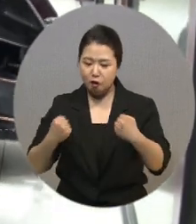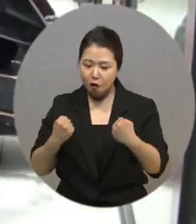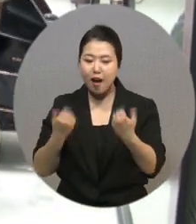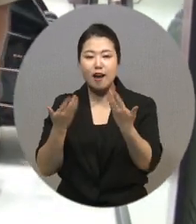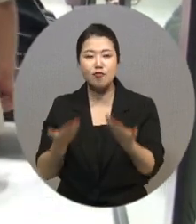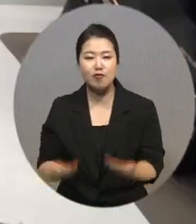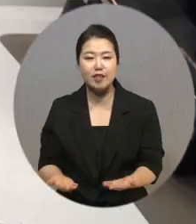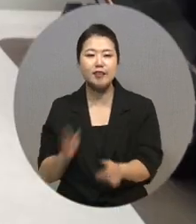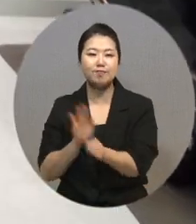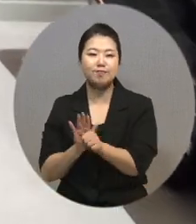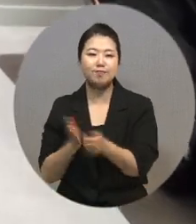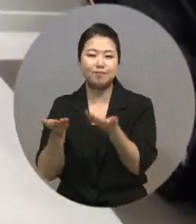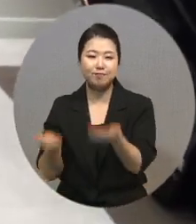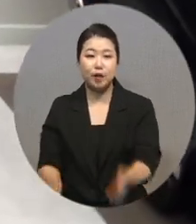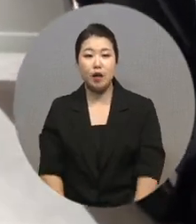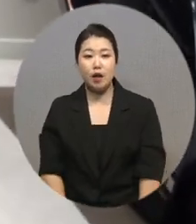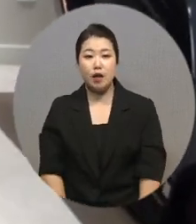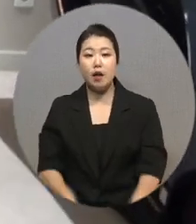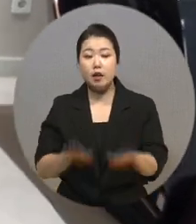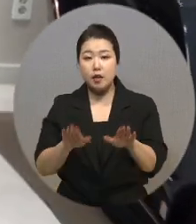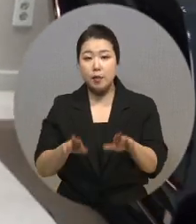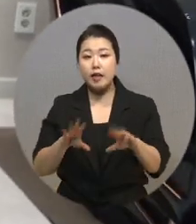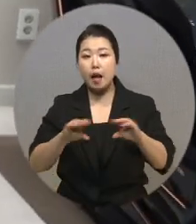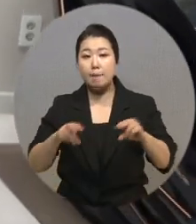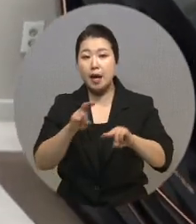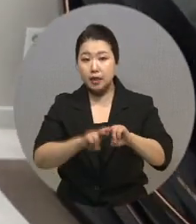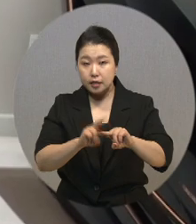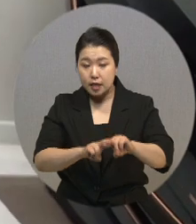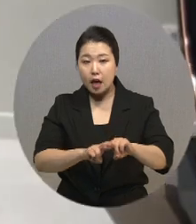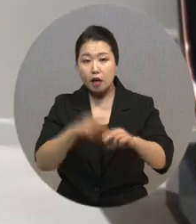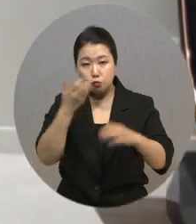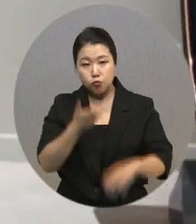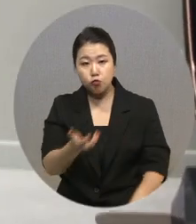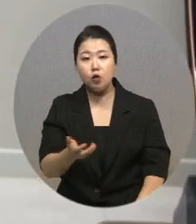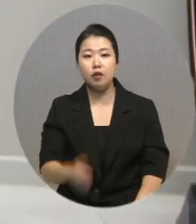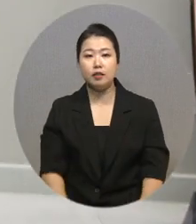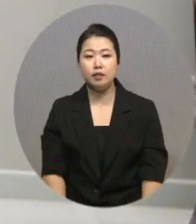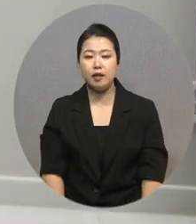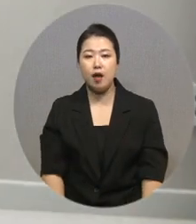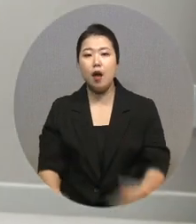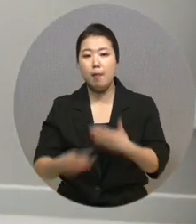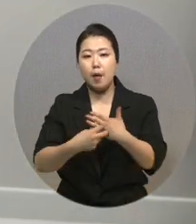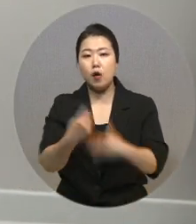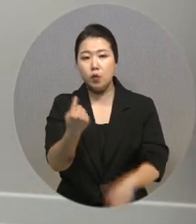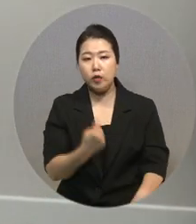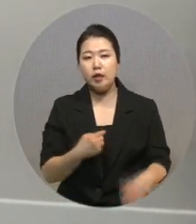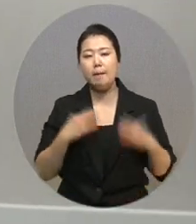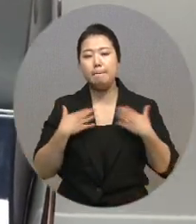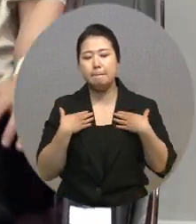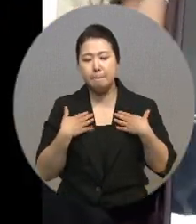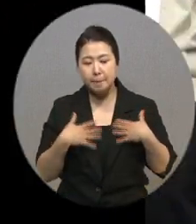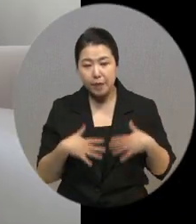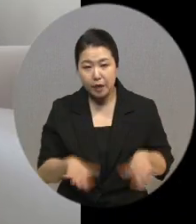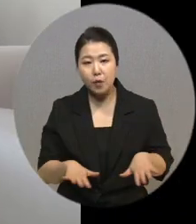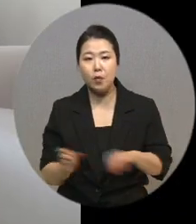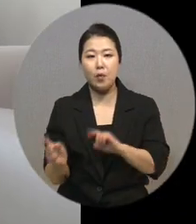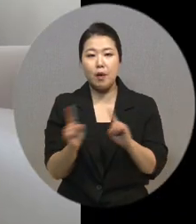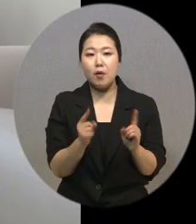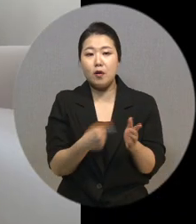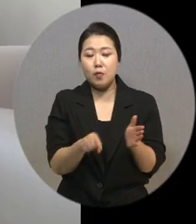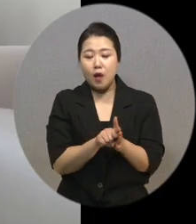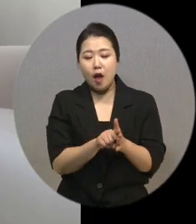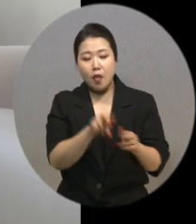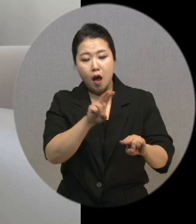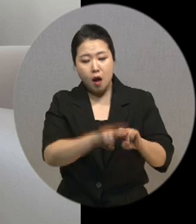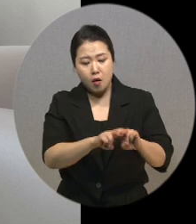휴식을 지원했습니다 이번 기증은 병원을 찾는 시민들이 피로 회복을 위한 방법으로 마 의자를 선호하고